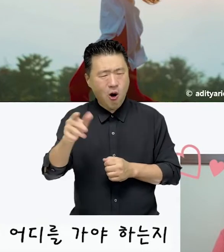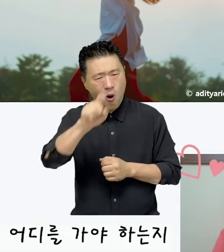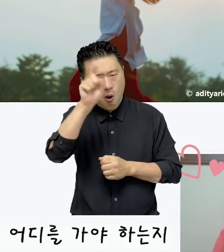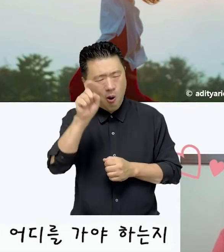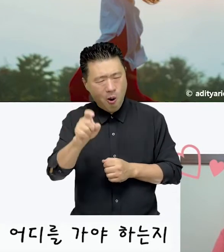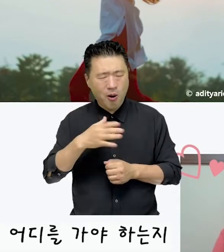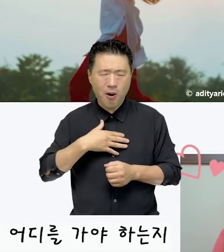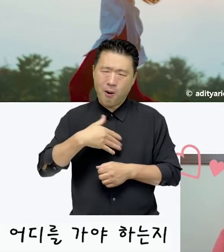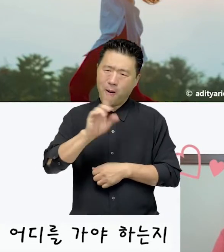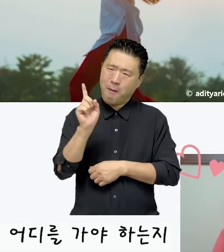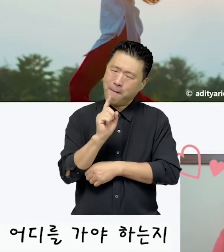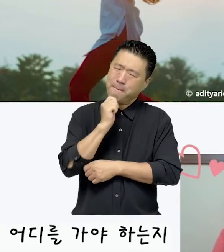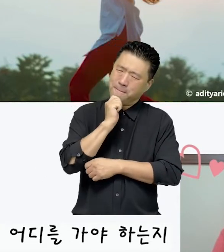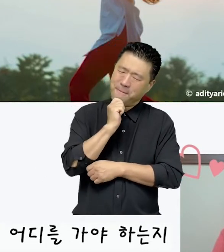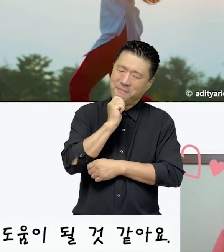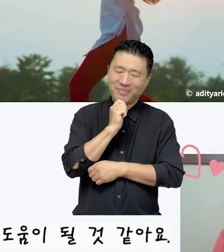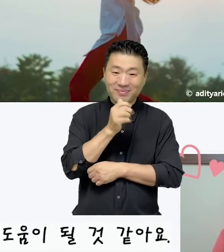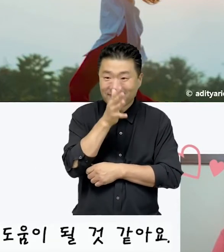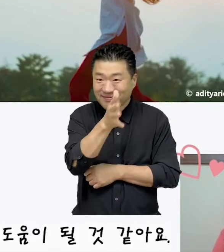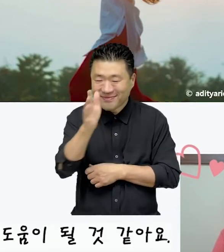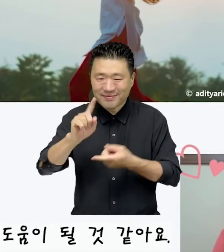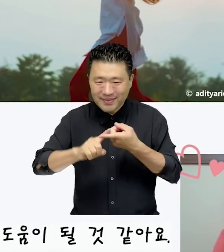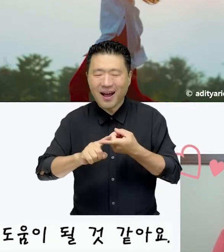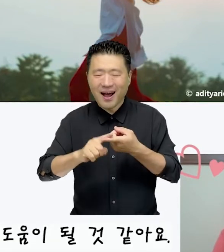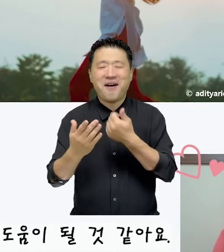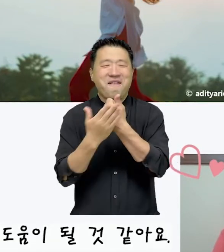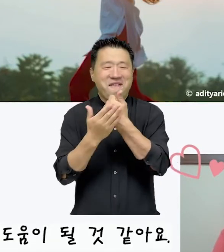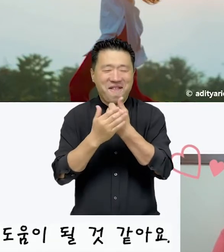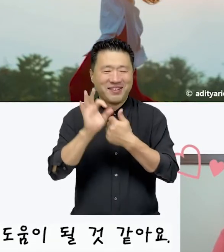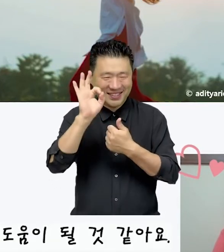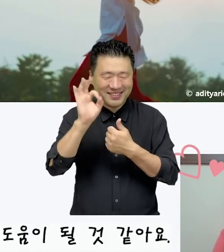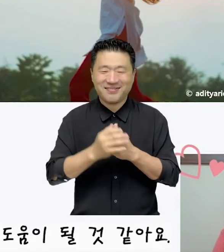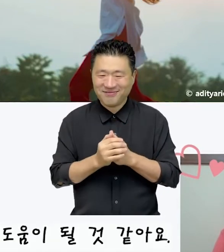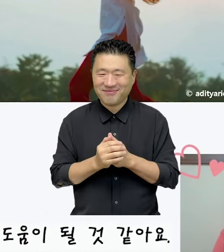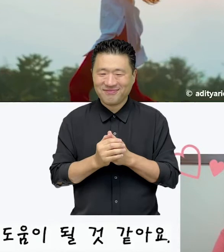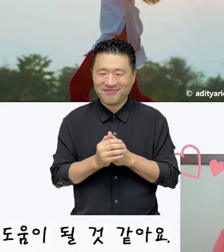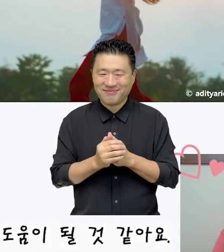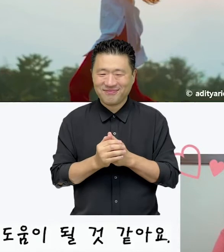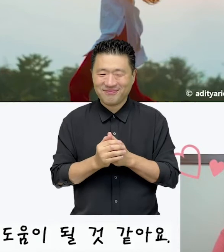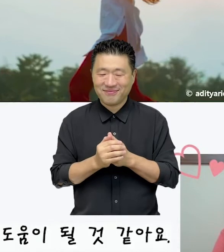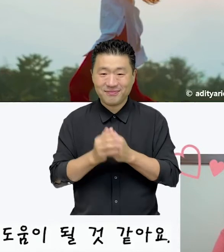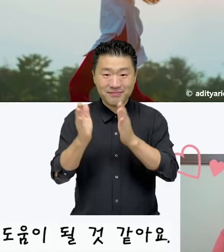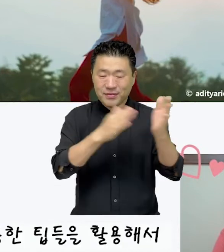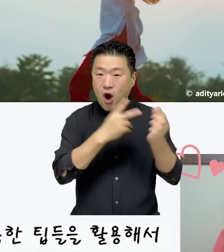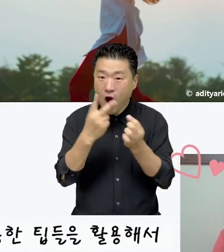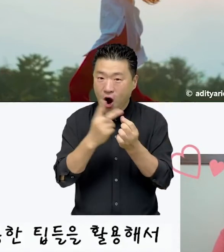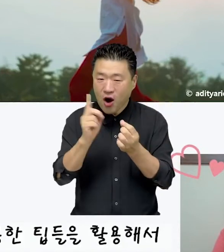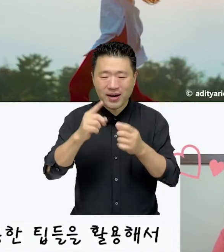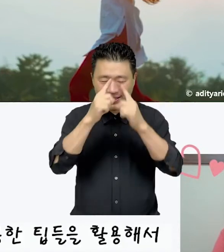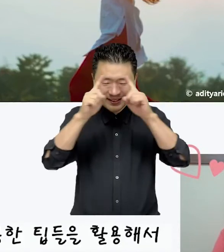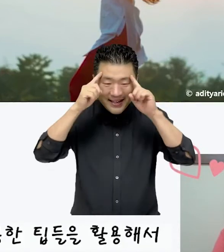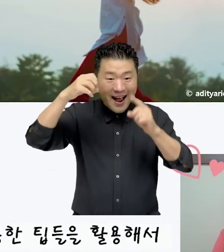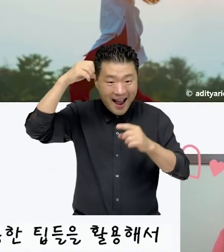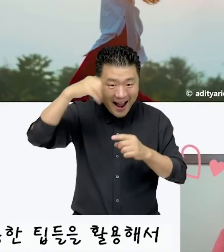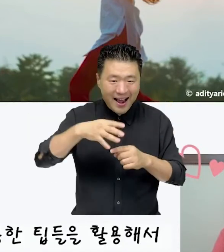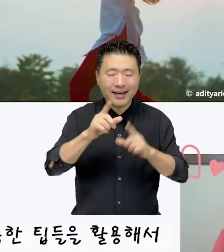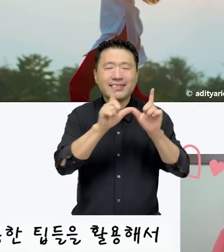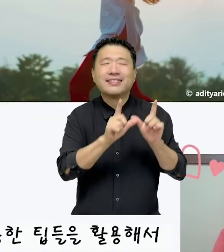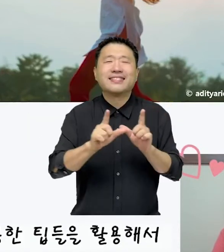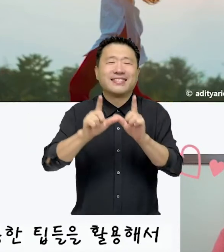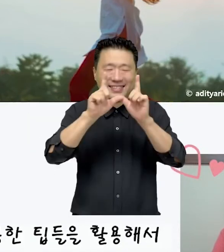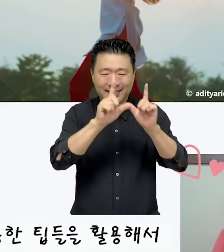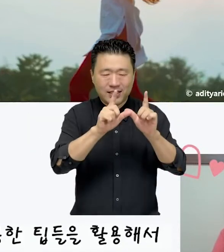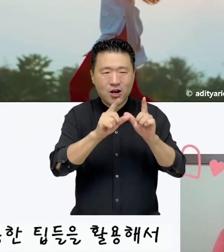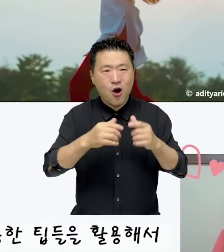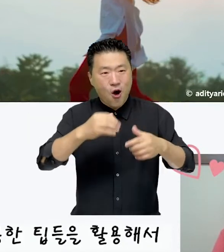분야, 어디를 가야 하는지 이런 방향을 잡는 데 좀 도움이 될 것 같아요. 그리고 두 번째로는